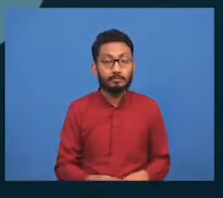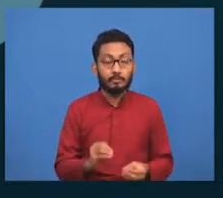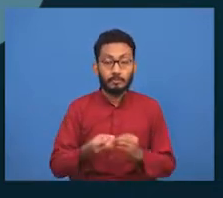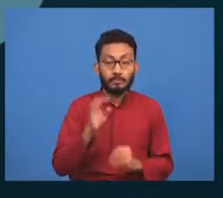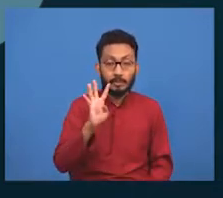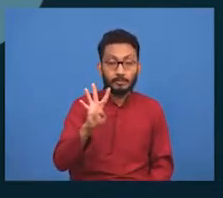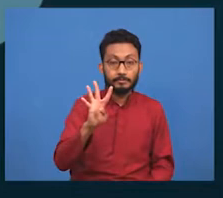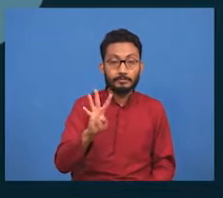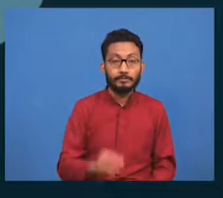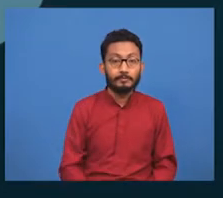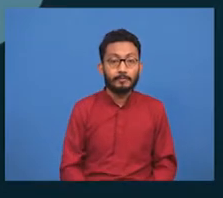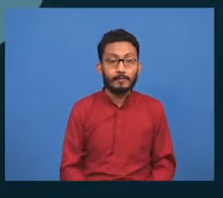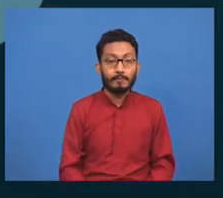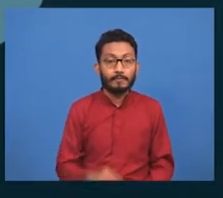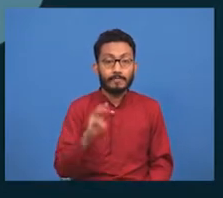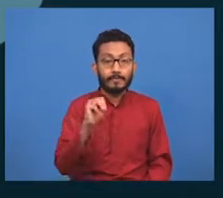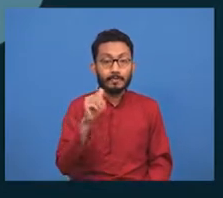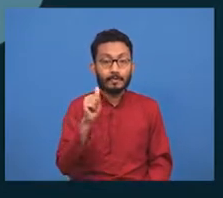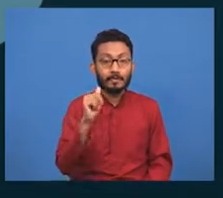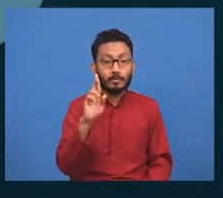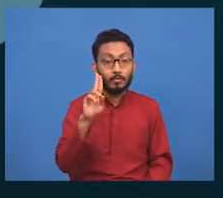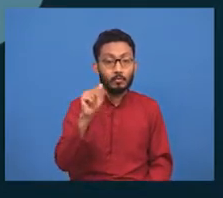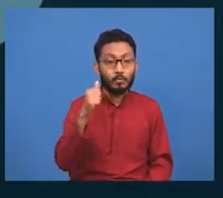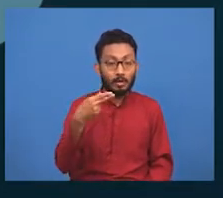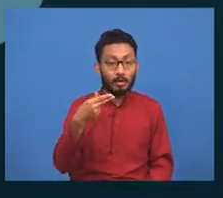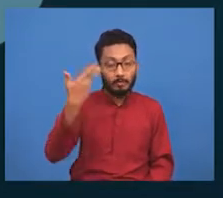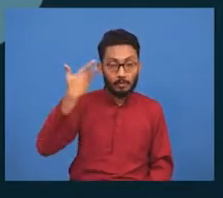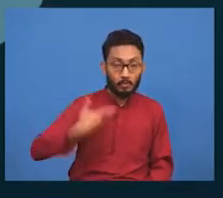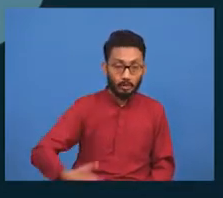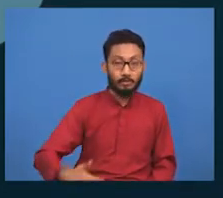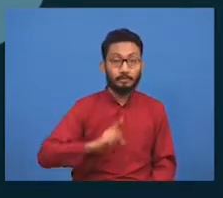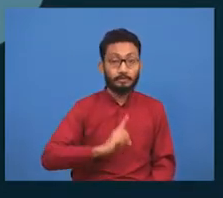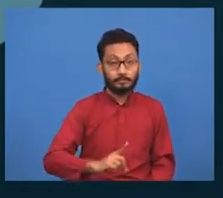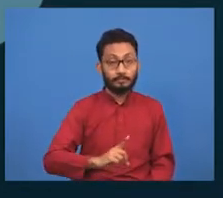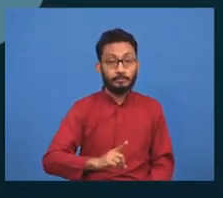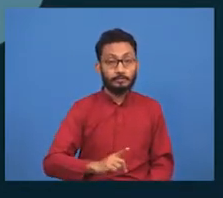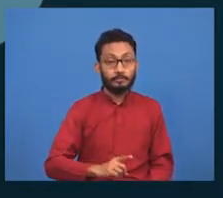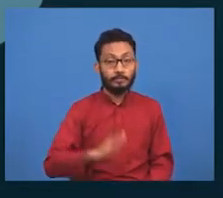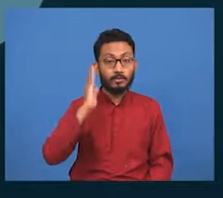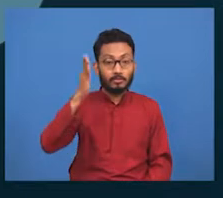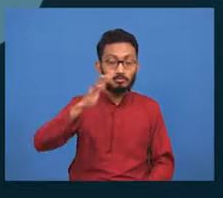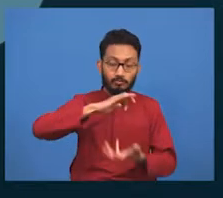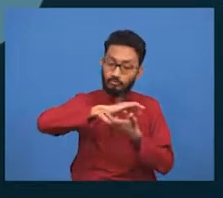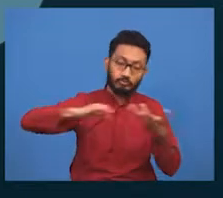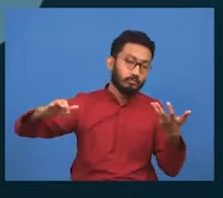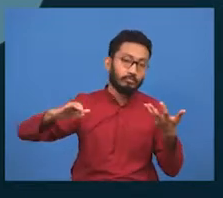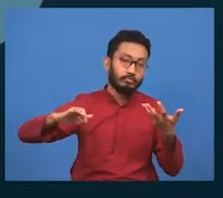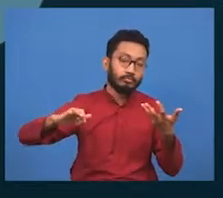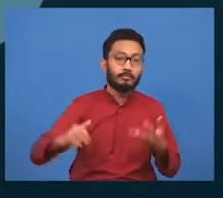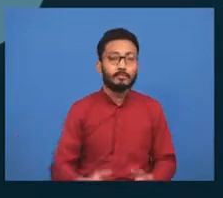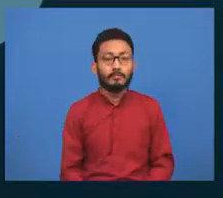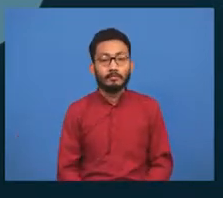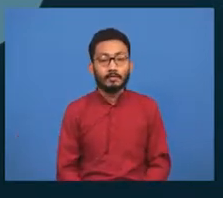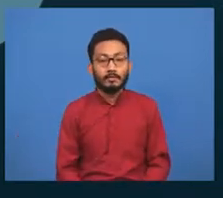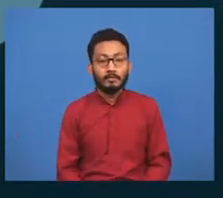keempat, maruah Islam akan tercemar kerana mengamalkan ajaran yang menyeleweng. Dan